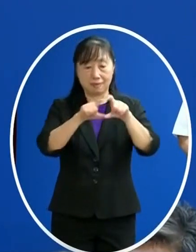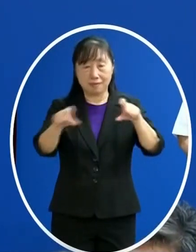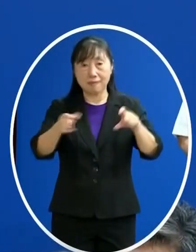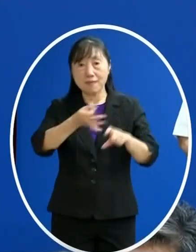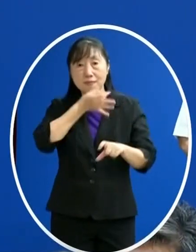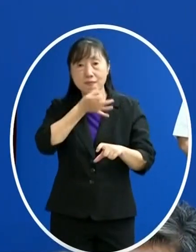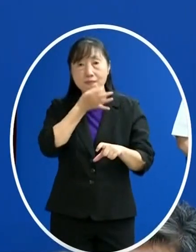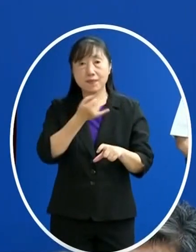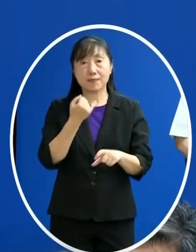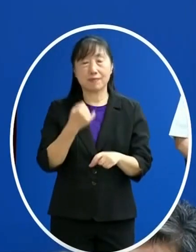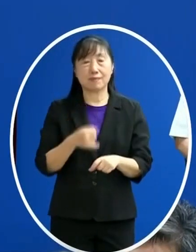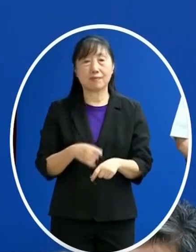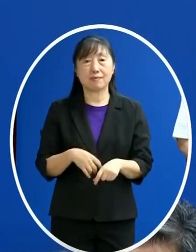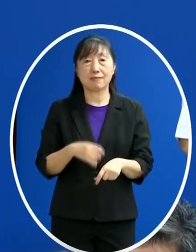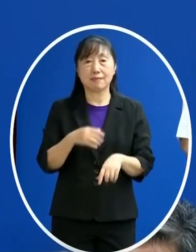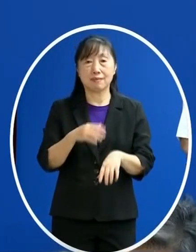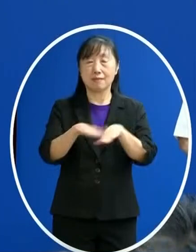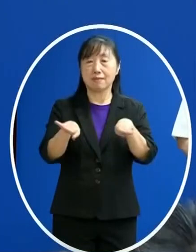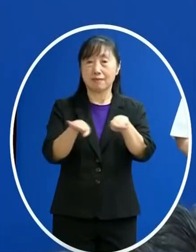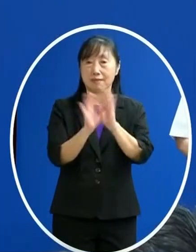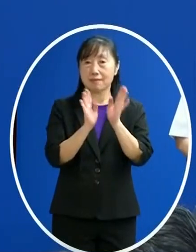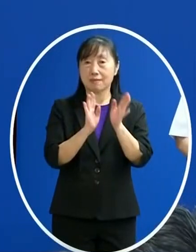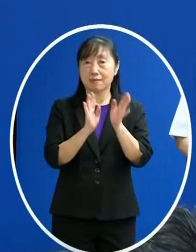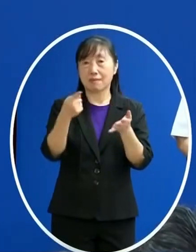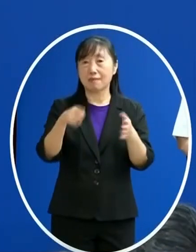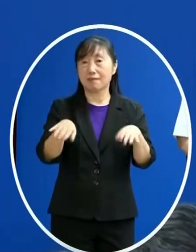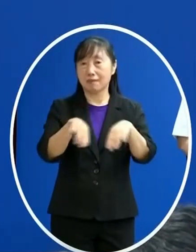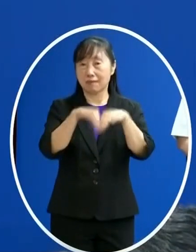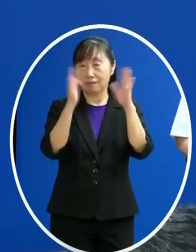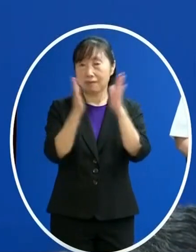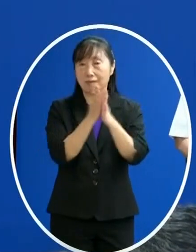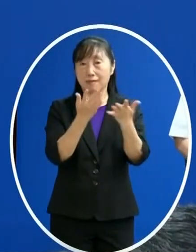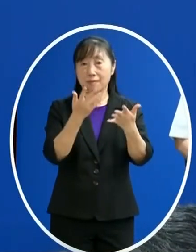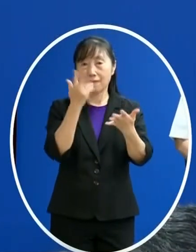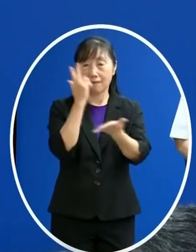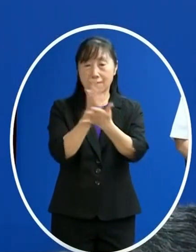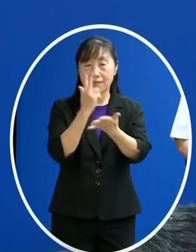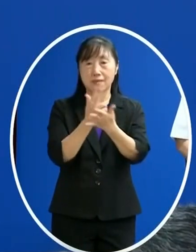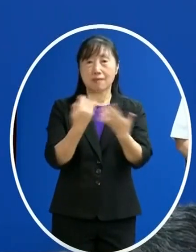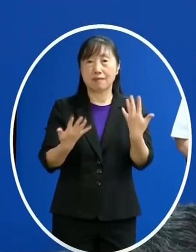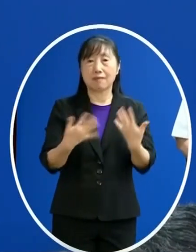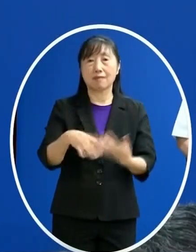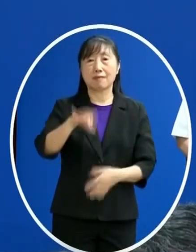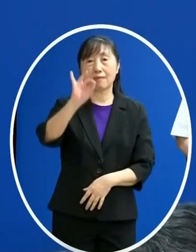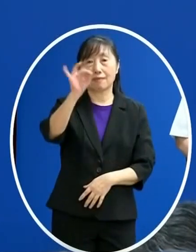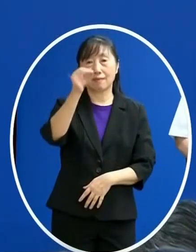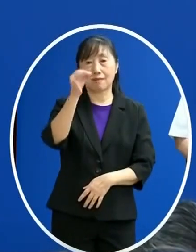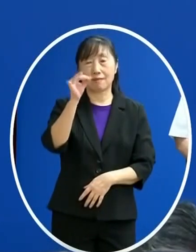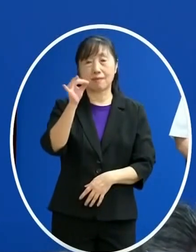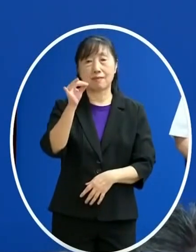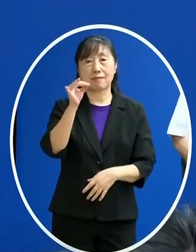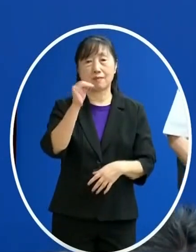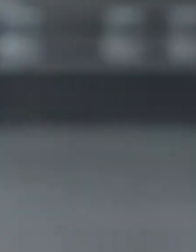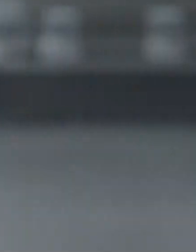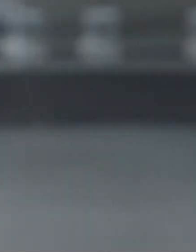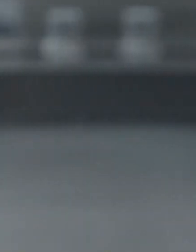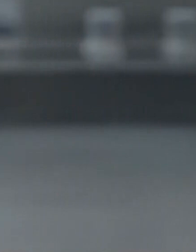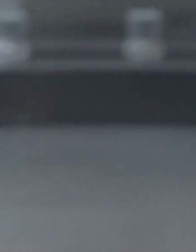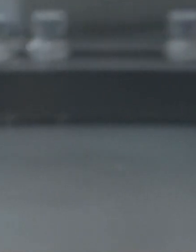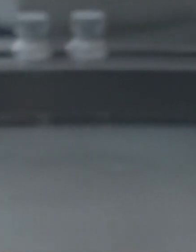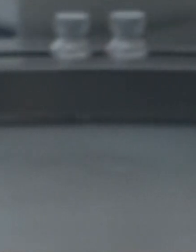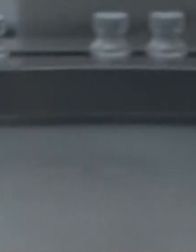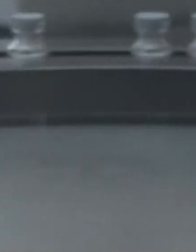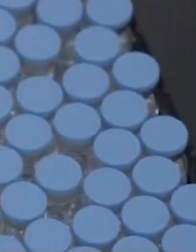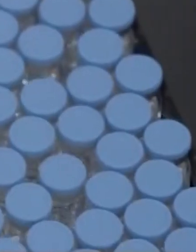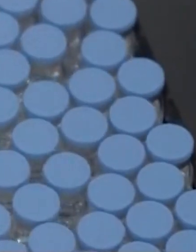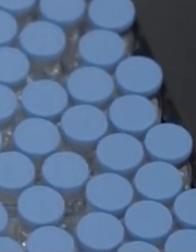我们会启动一个全面的接种作业就是希望每周完成至少100万剂的一个做法。 疫苗缺